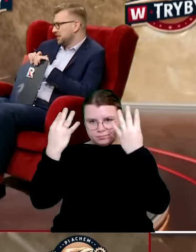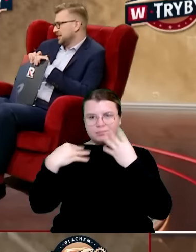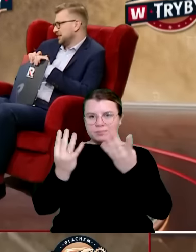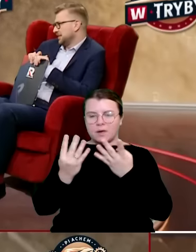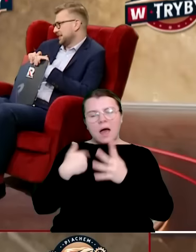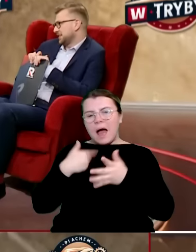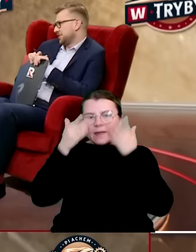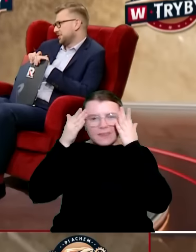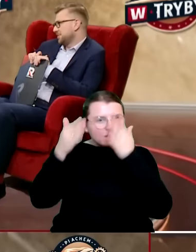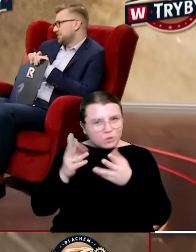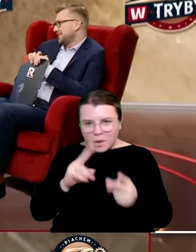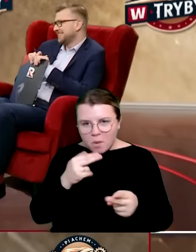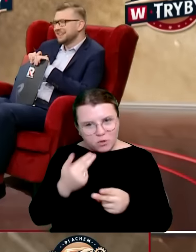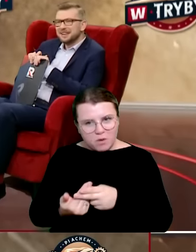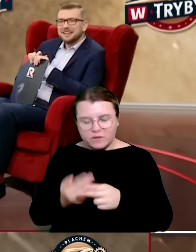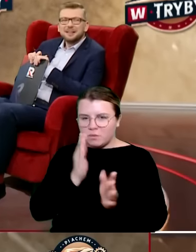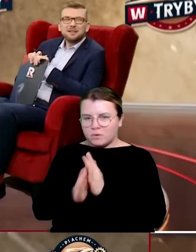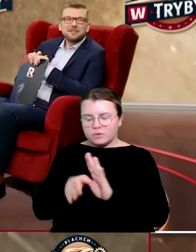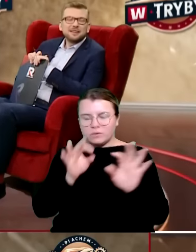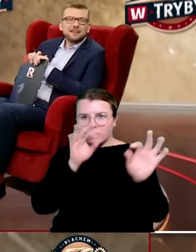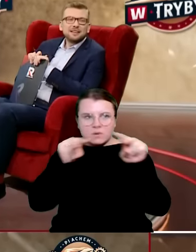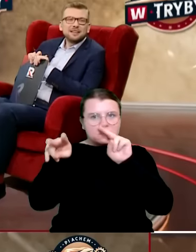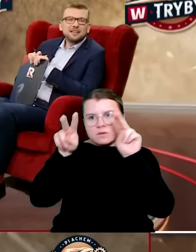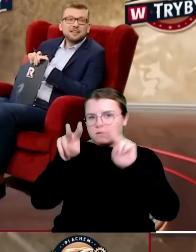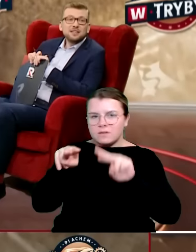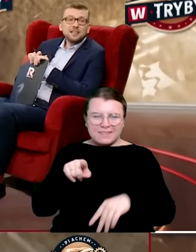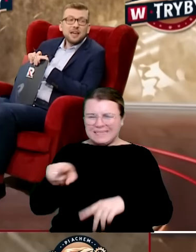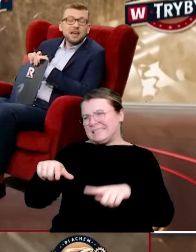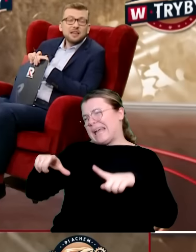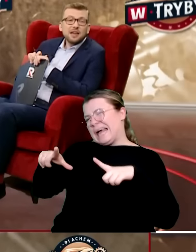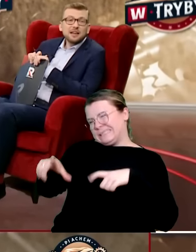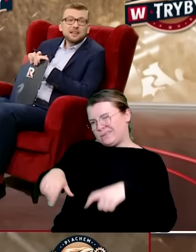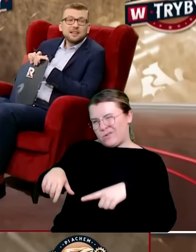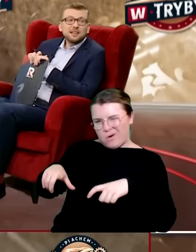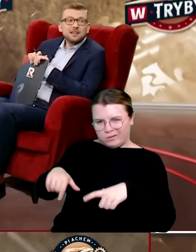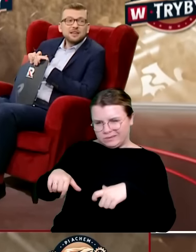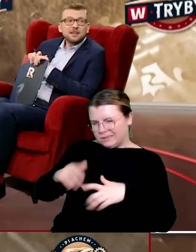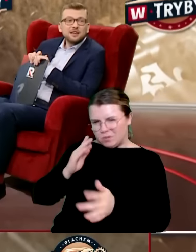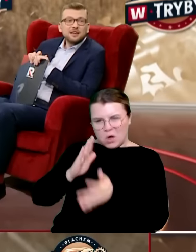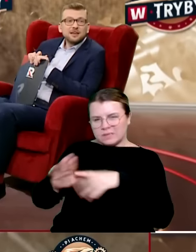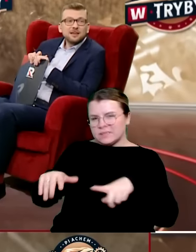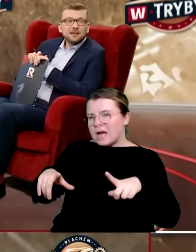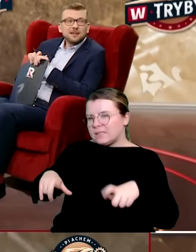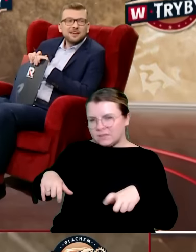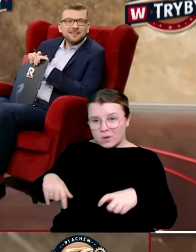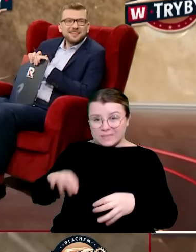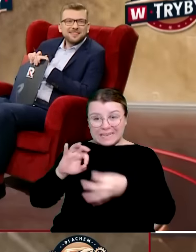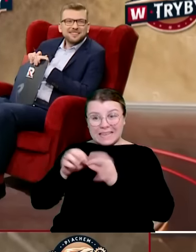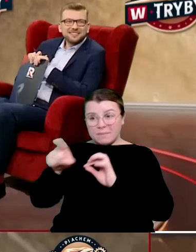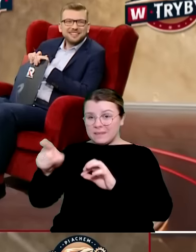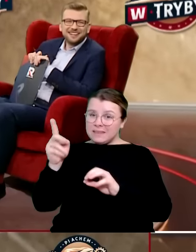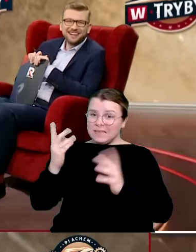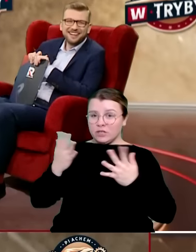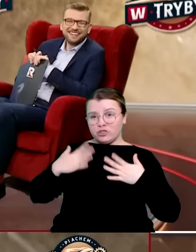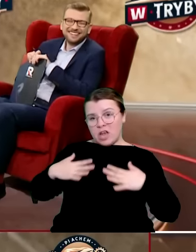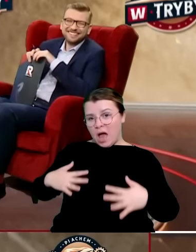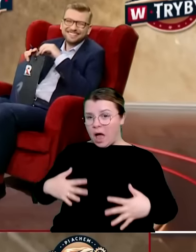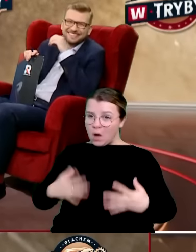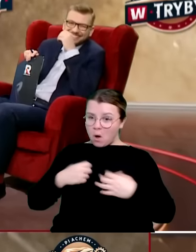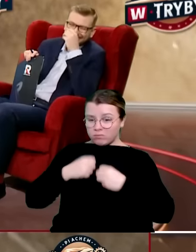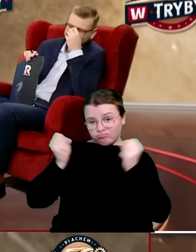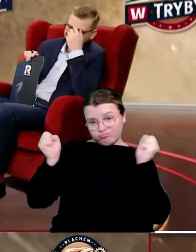widzą taki strój? No, jesteś przecież... zazdrosny i zawistny. Nie, jakbyś miał co pokazywać, to byś też pokazywał. Nie